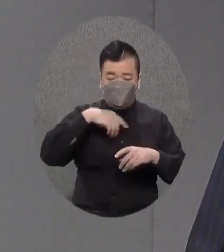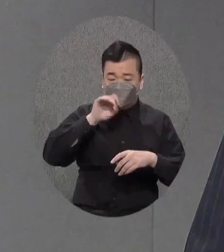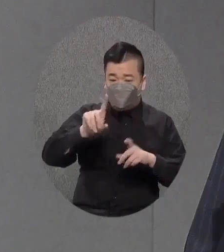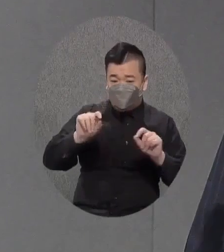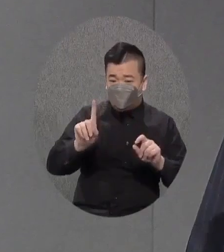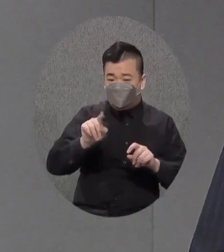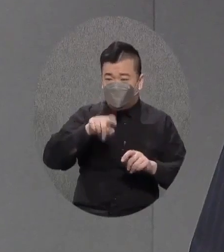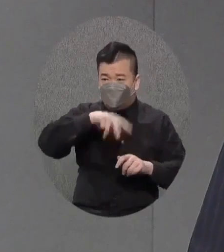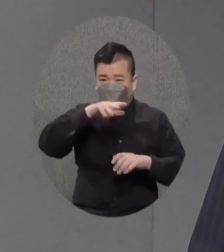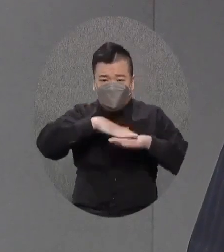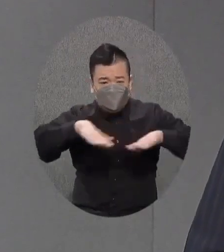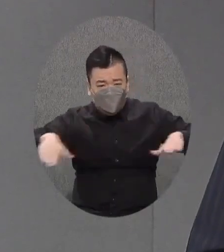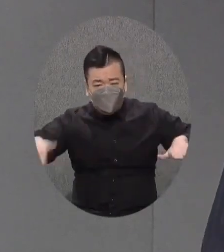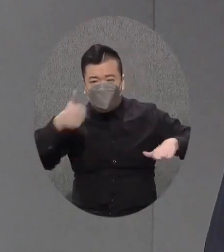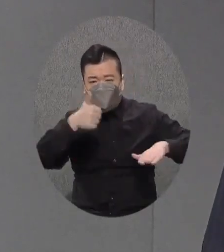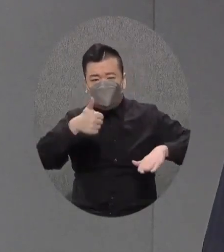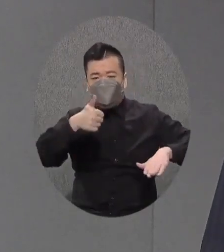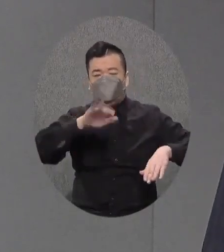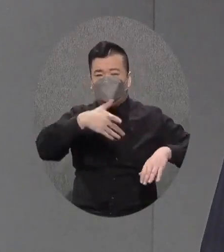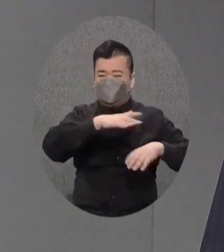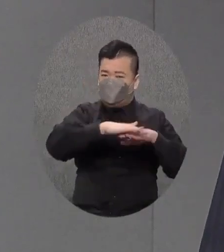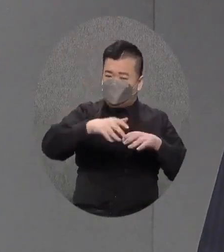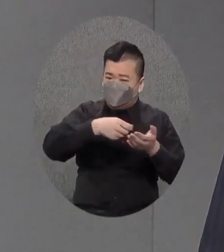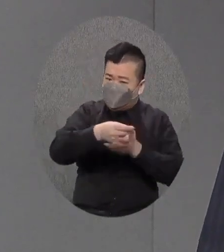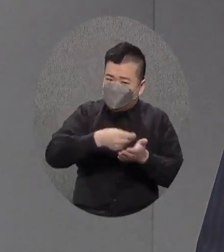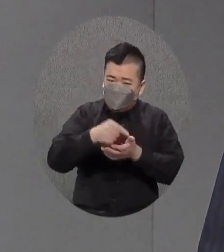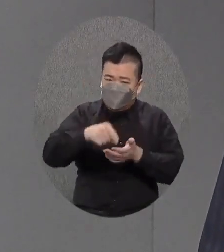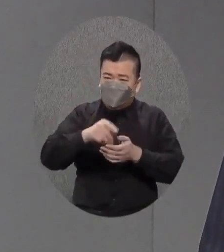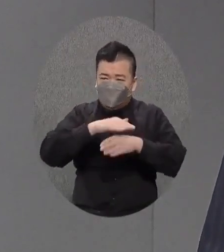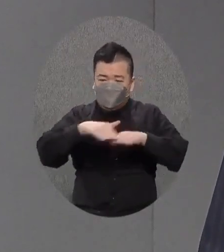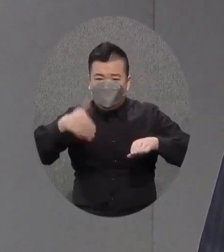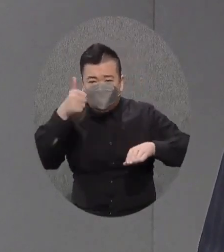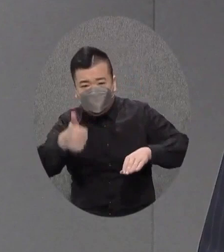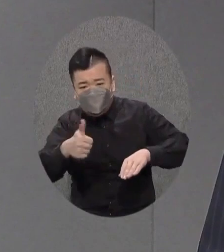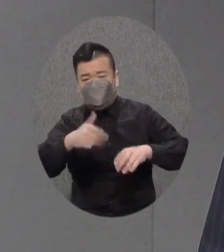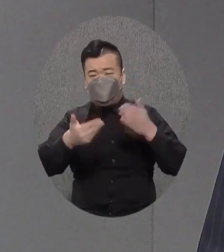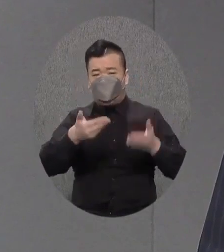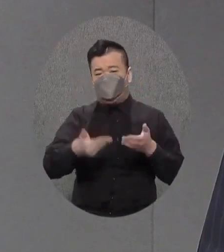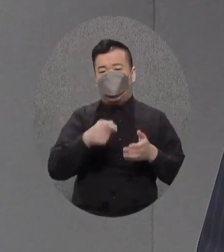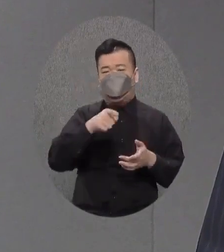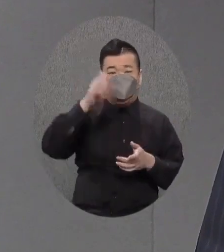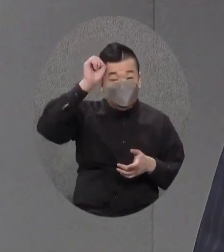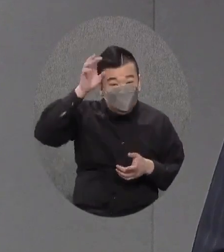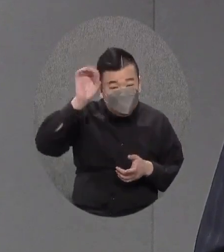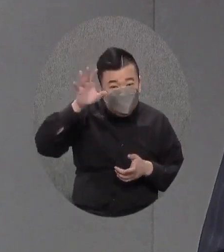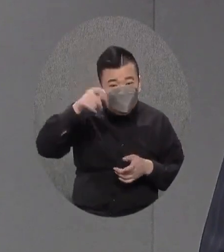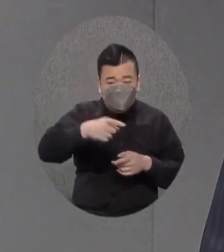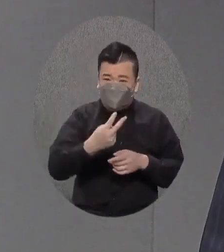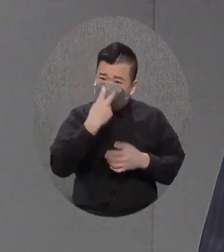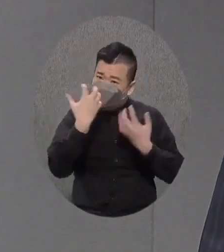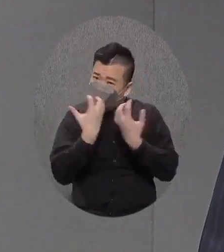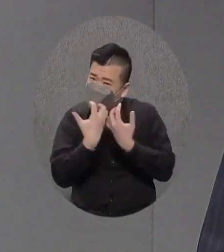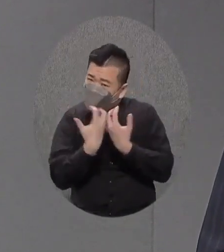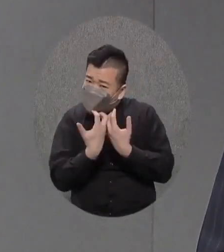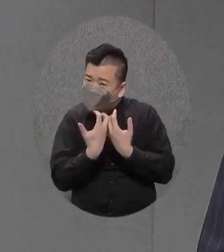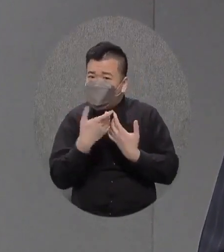就係好似好穩定嘅畫面。但係其實版畫創作裏邊嗰個穩定性或者嗰個創作者可以預計到出嚟嘅